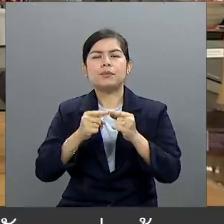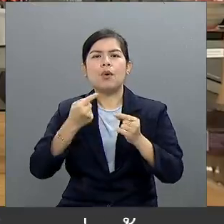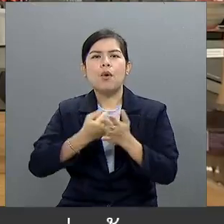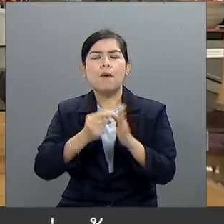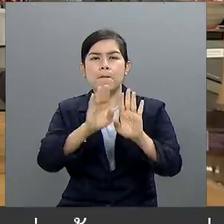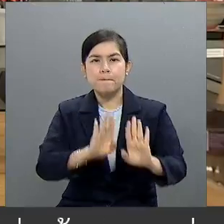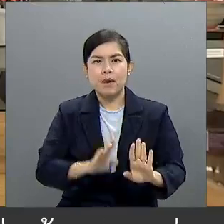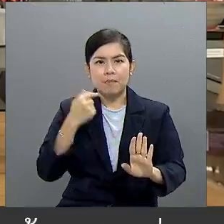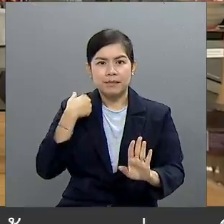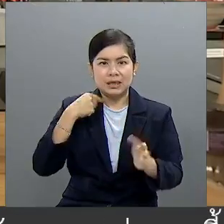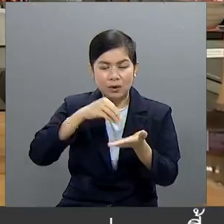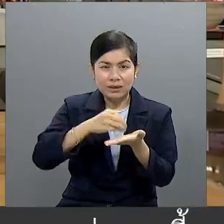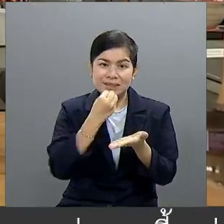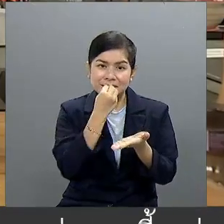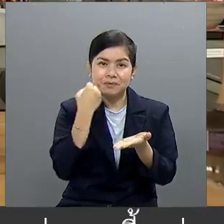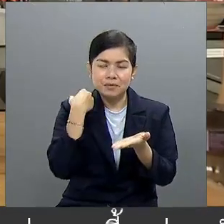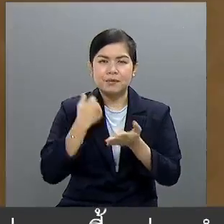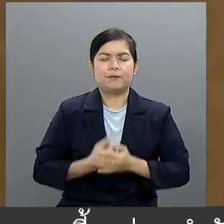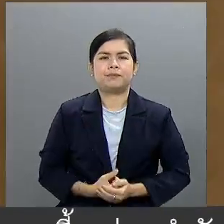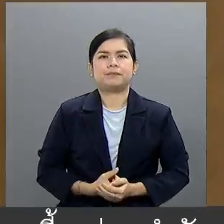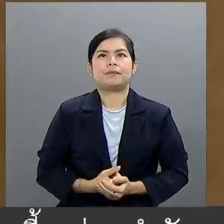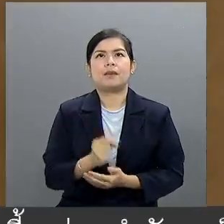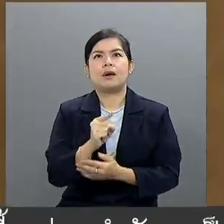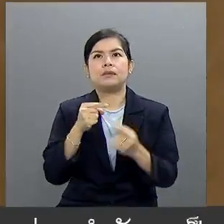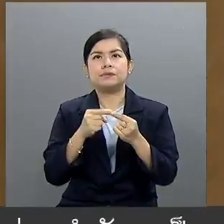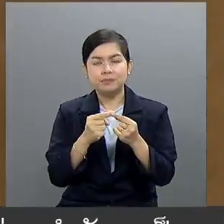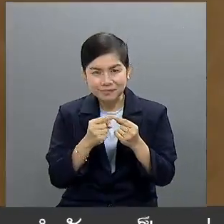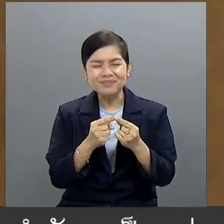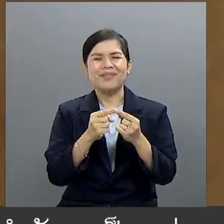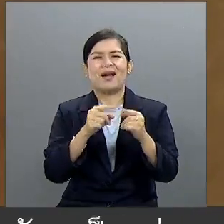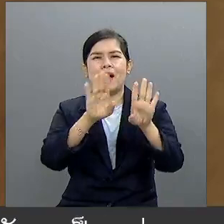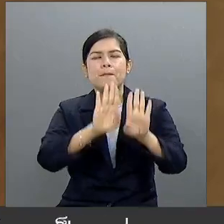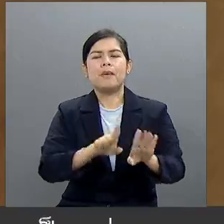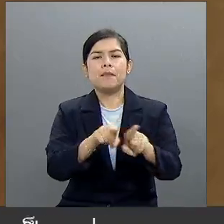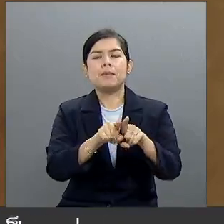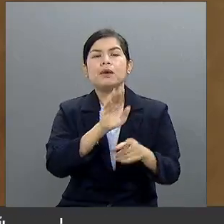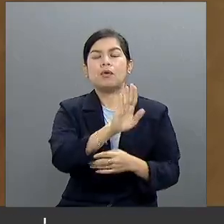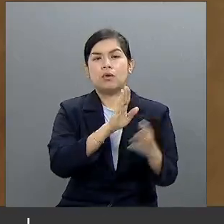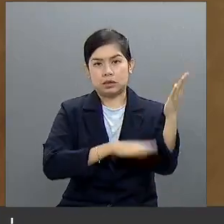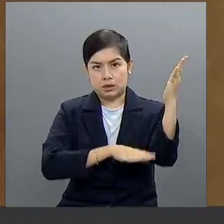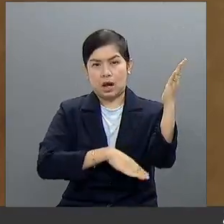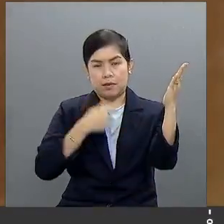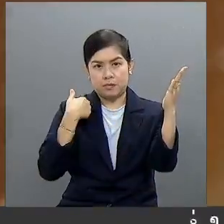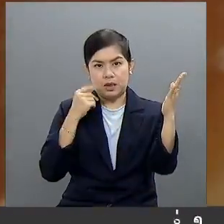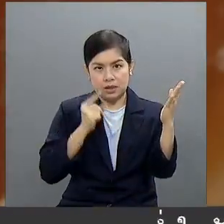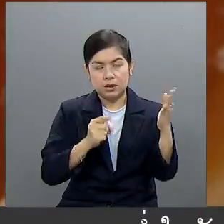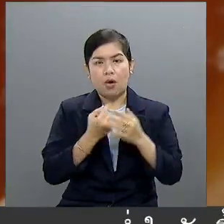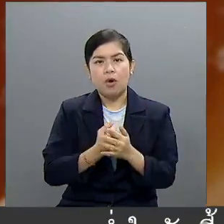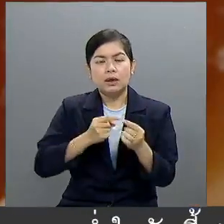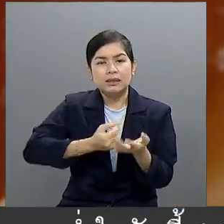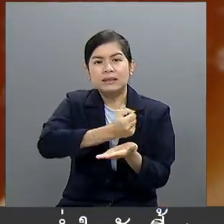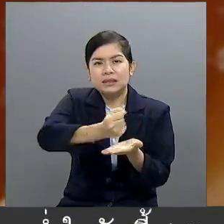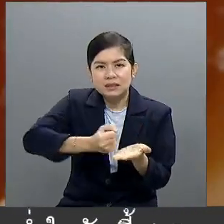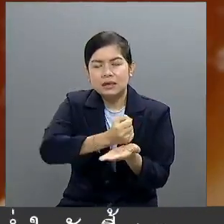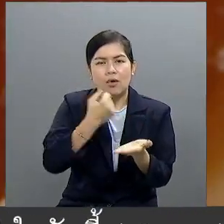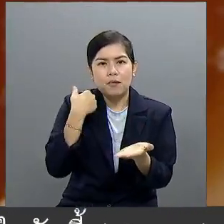น้ำจิ้มอันนี้ได้จากการที่ใช้น้ำส้มตาโหนดถ้าเราไม่มีก็ใช้น้ำส้มสายชูก็ได้นะคะเคี่ยวกับน้ำตาลปี๊บไม่ต้องใส่น้ำเลยนะคะใส่น้ำปลาล